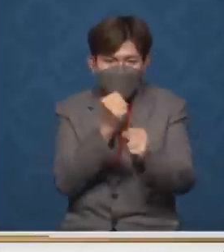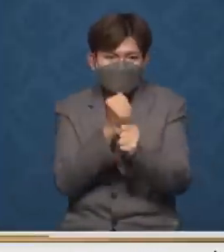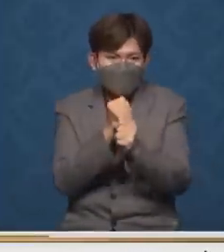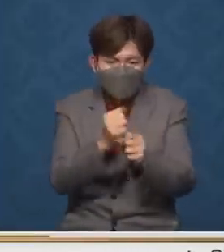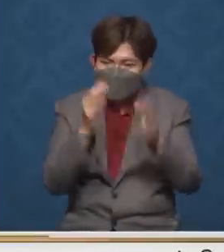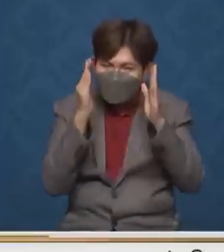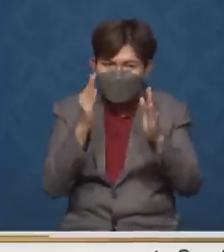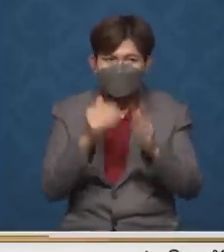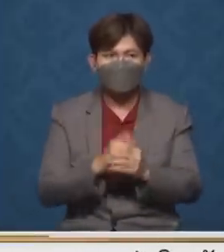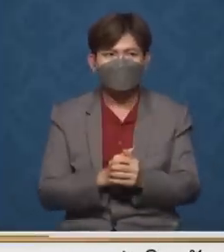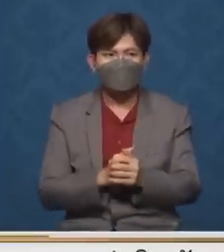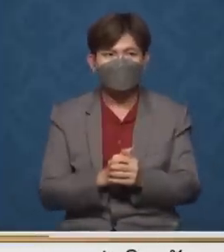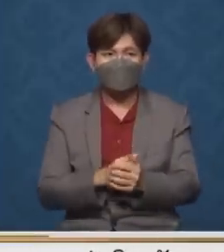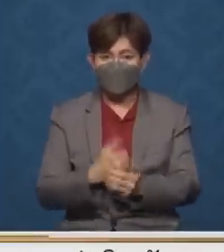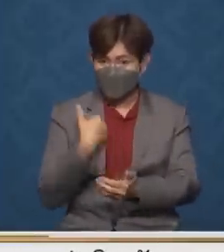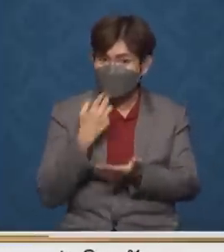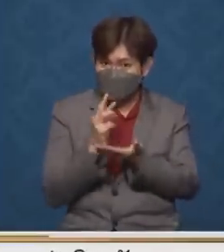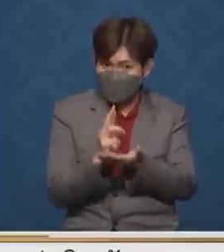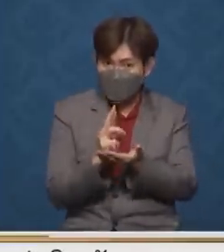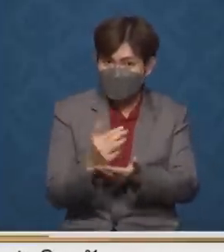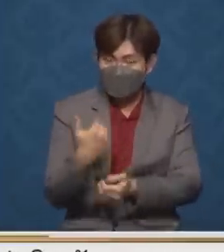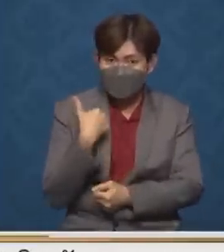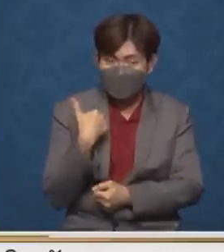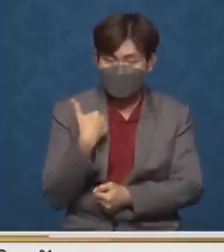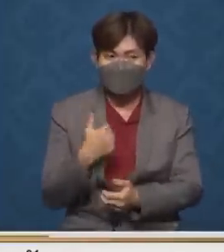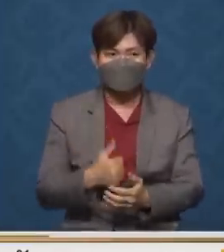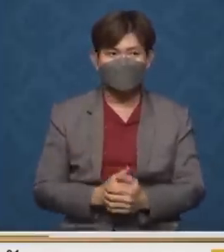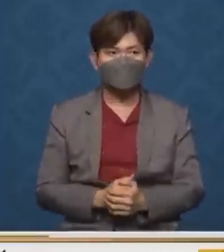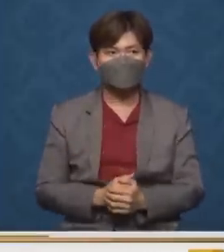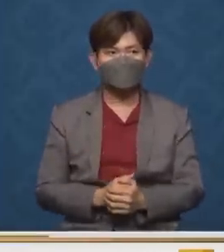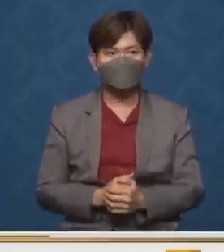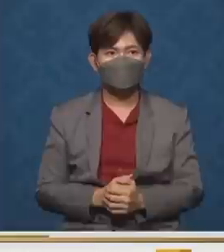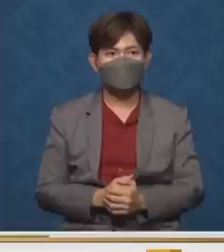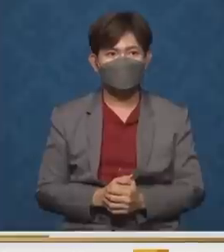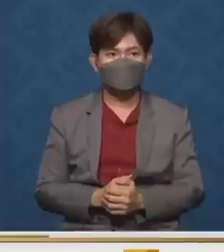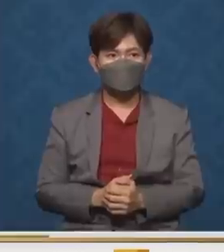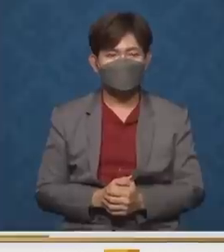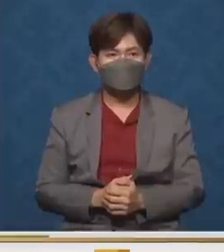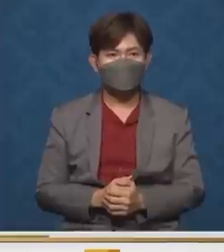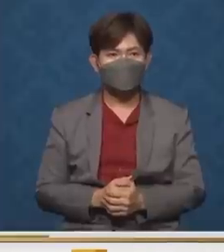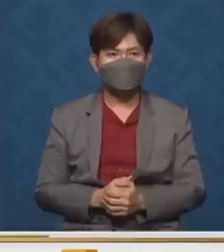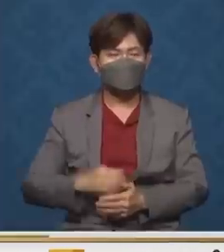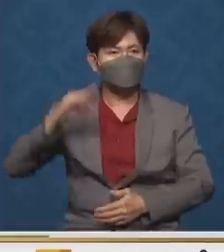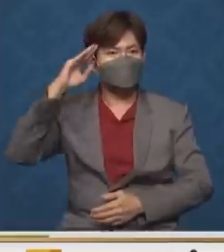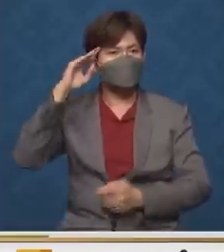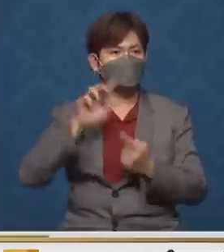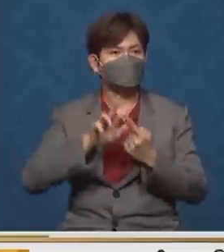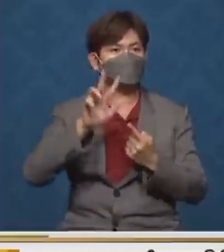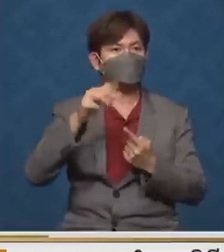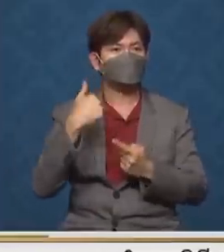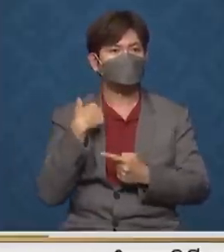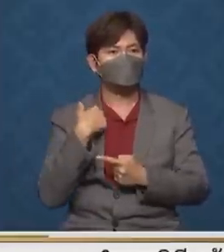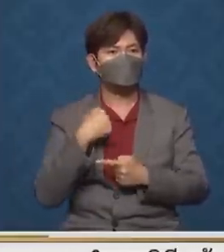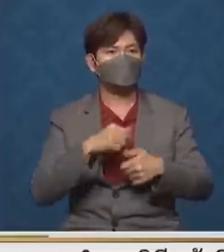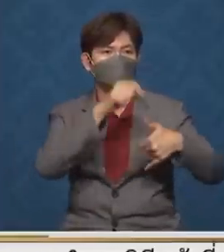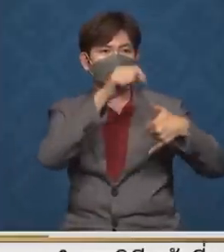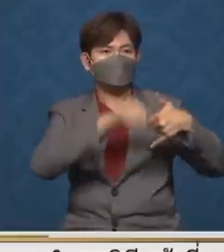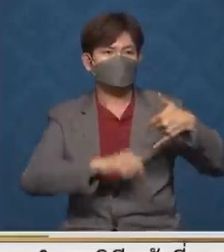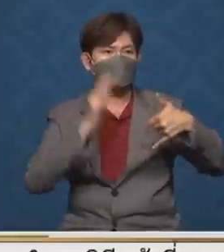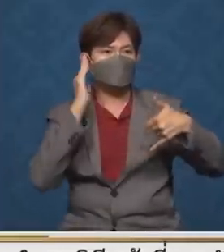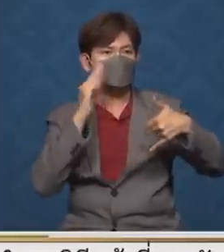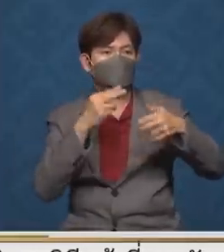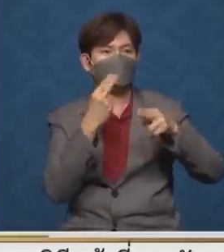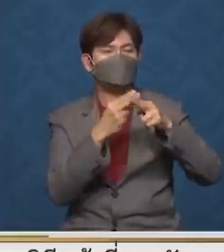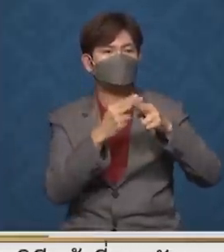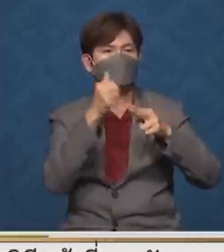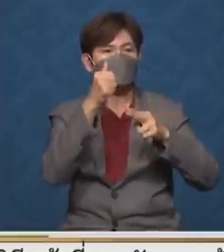ินมีการ มอบรงวลด้วยธมาธานกวมฐาน ราบที่สาม มอบรังวลให้จ่า 10 ตี คนหนึ่งขออยางธบรห ผมอานชื่อได